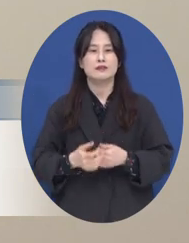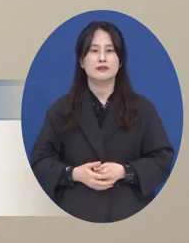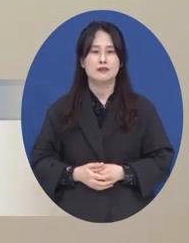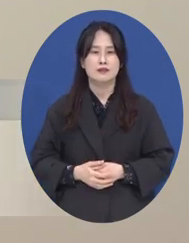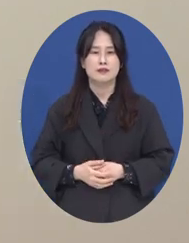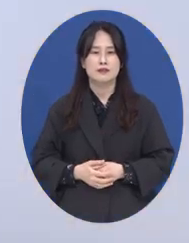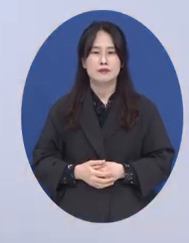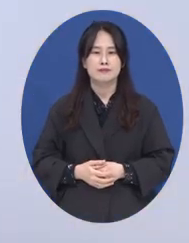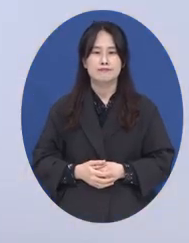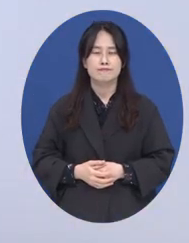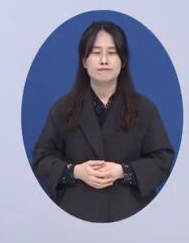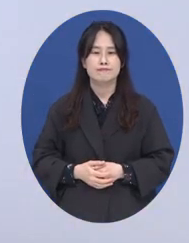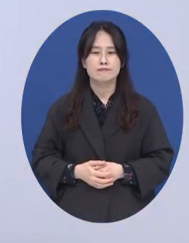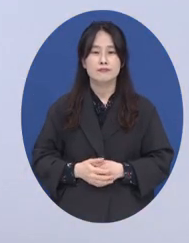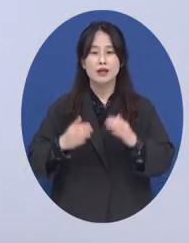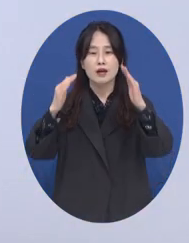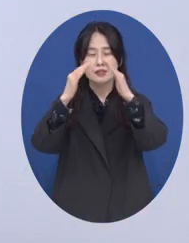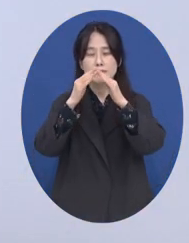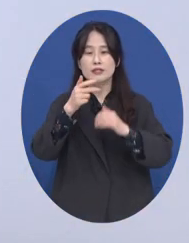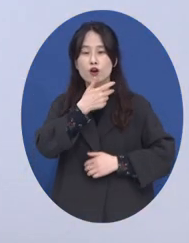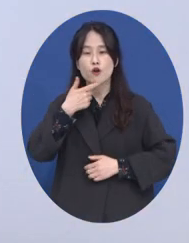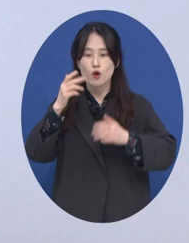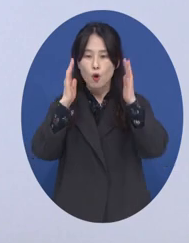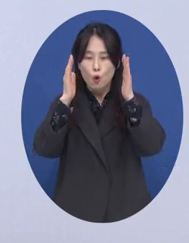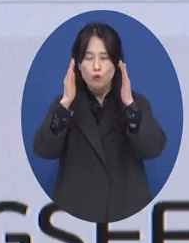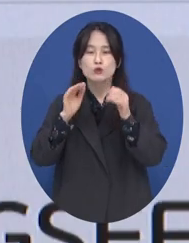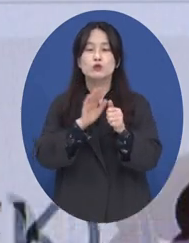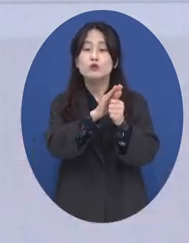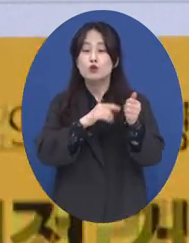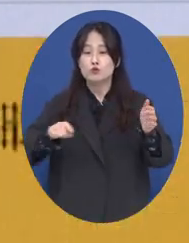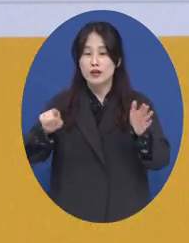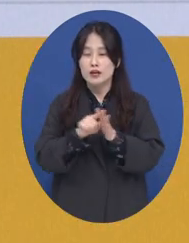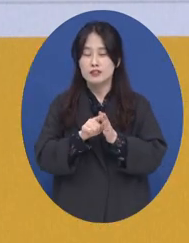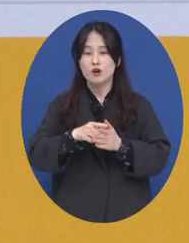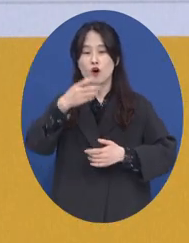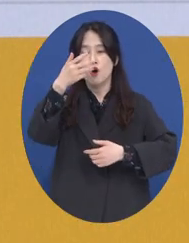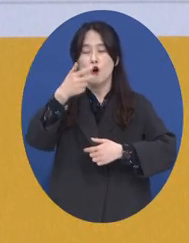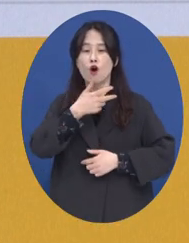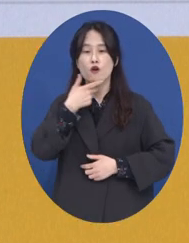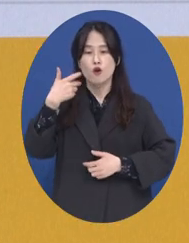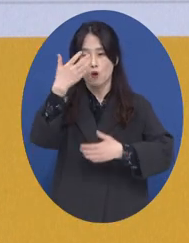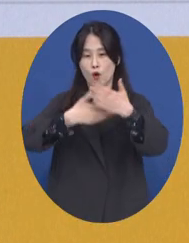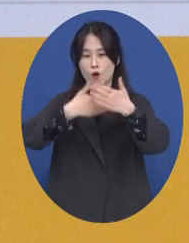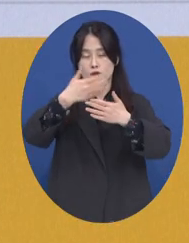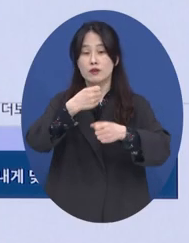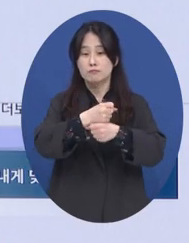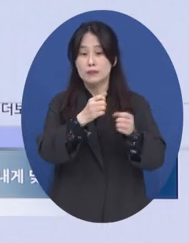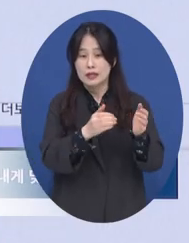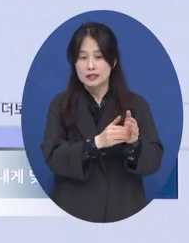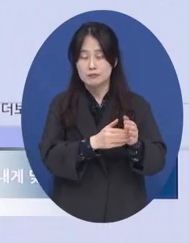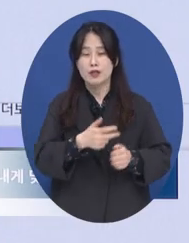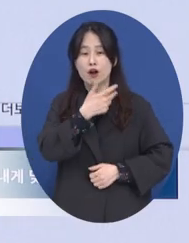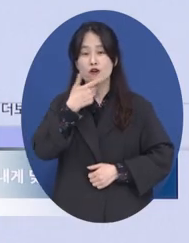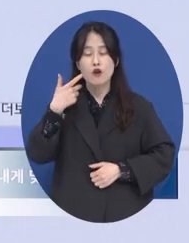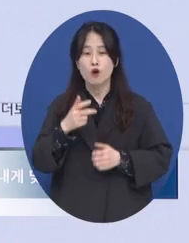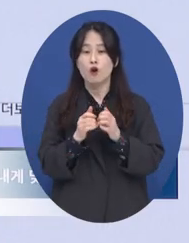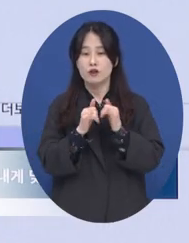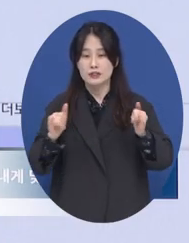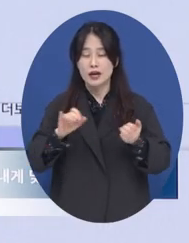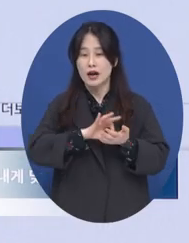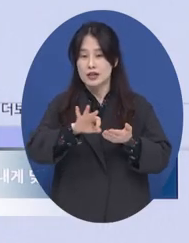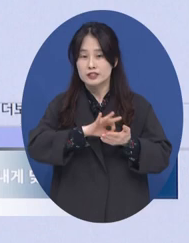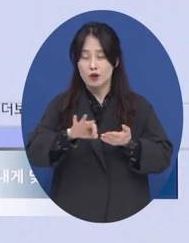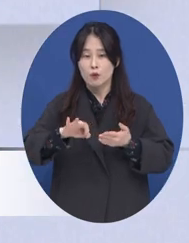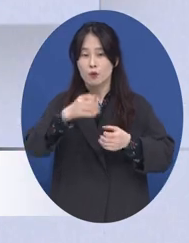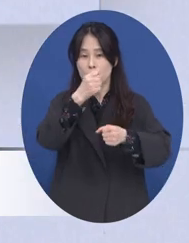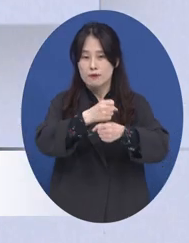있을것 같아요 경기도가 집에서 영어공부를 할 수 있도록 영어뮤지컬 컨텐츠를 만들었습니다 영어 원어민이 직접 기획하고